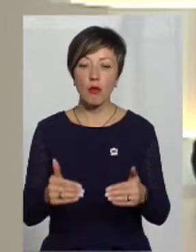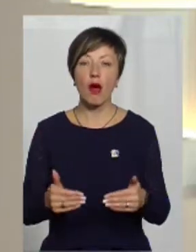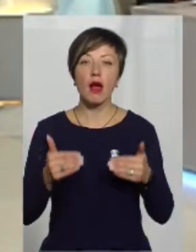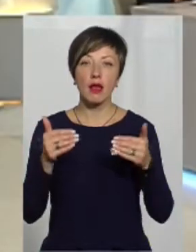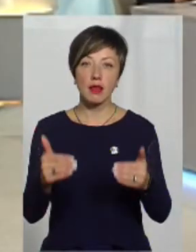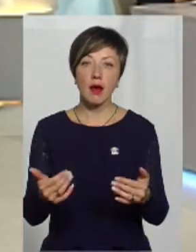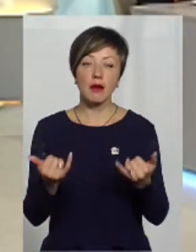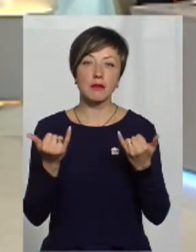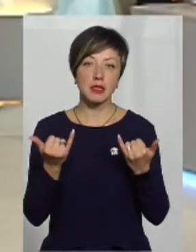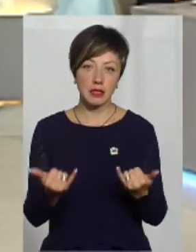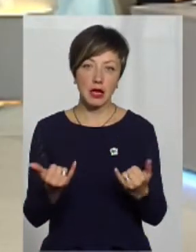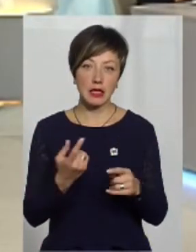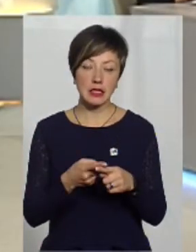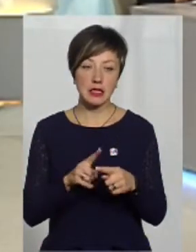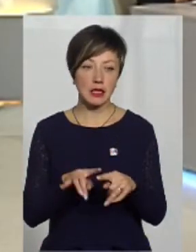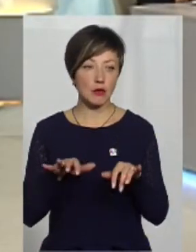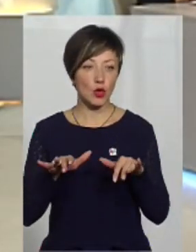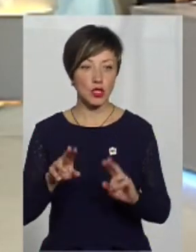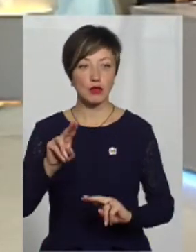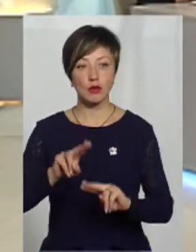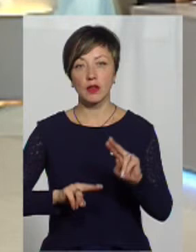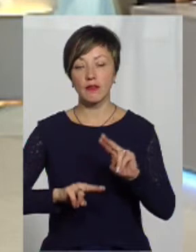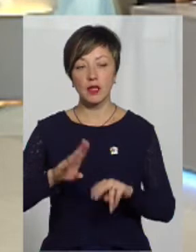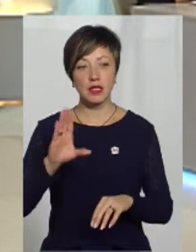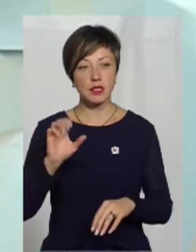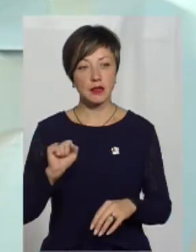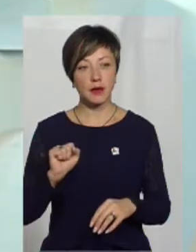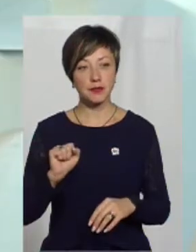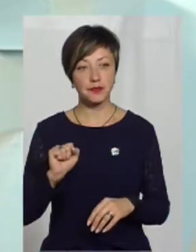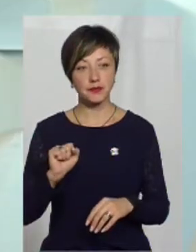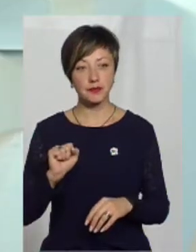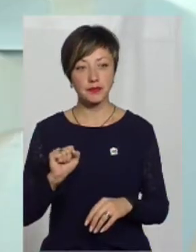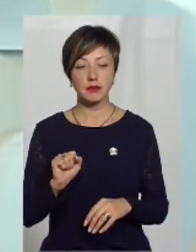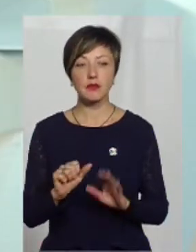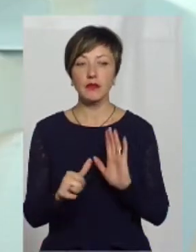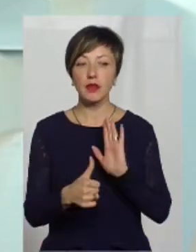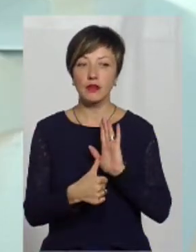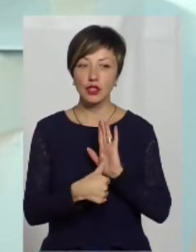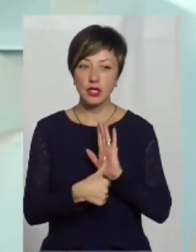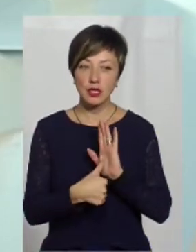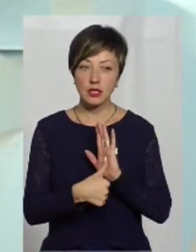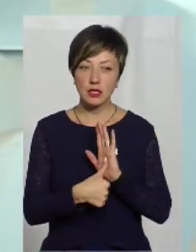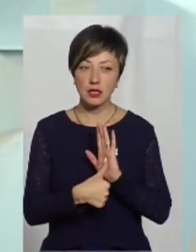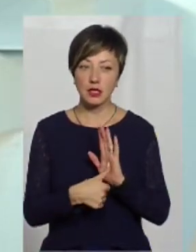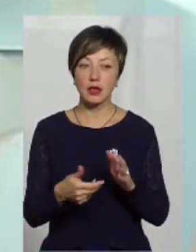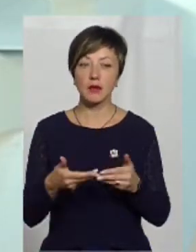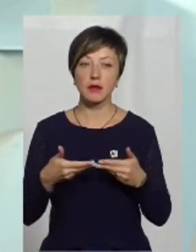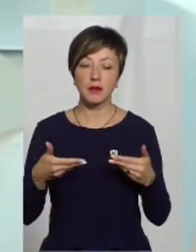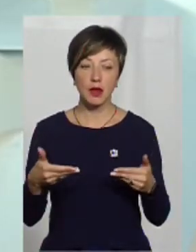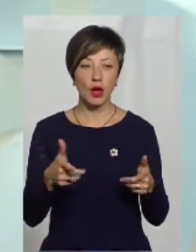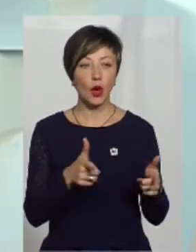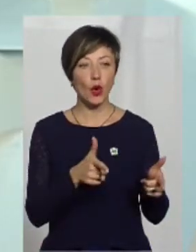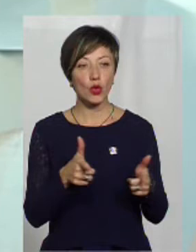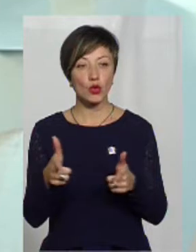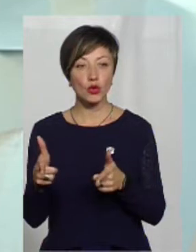зараз цей процес будівництва? Угу. В шести, як я вже сказала, ми